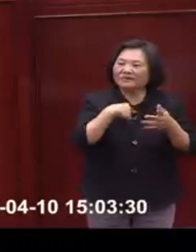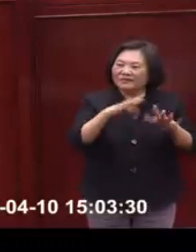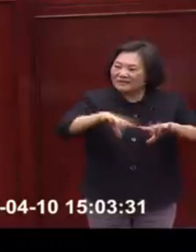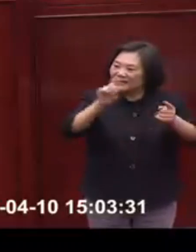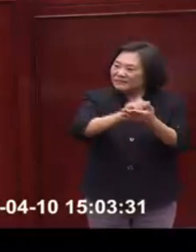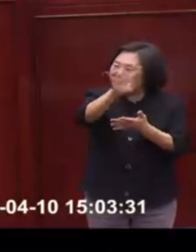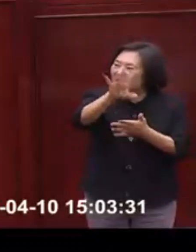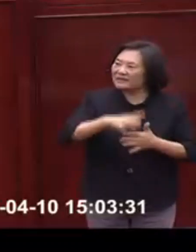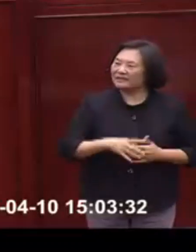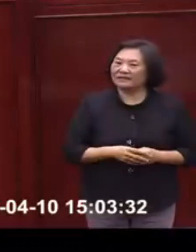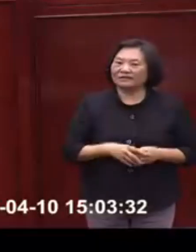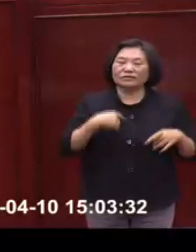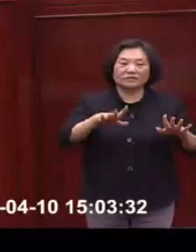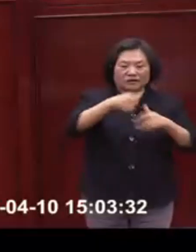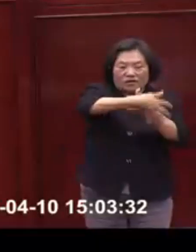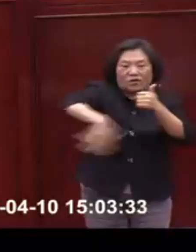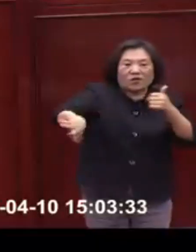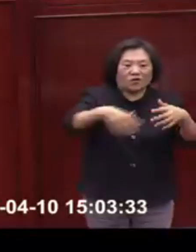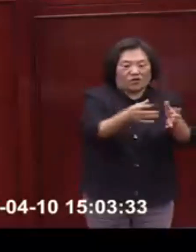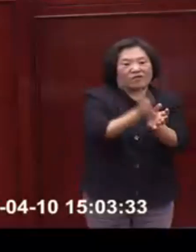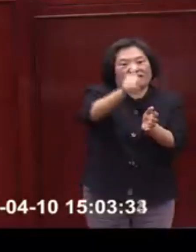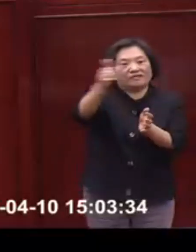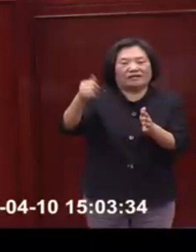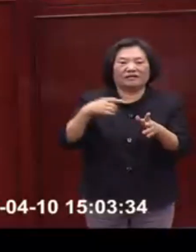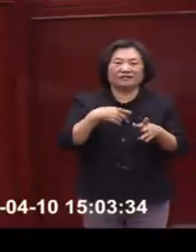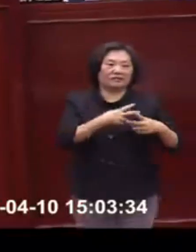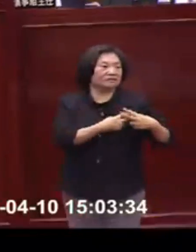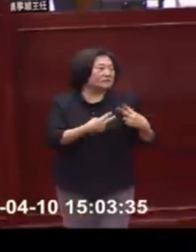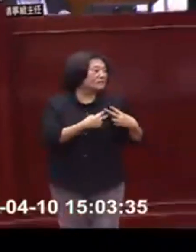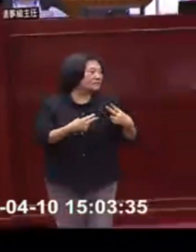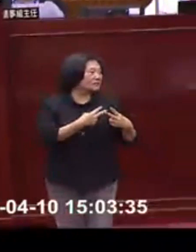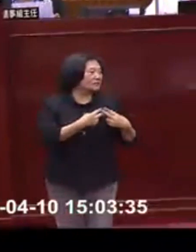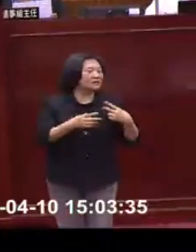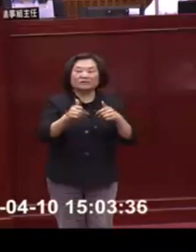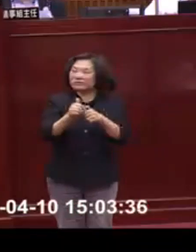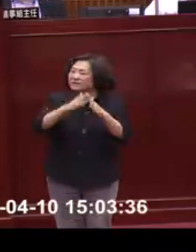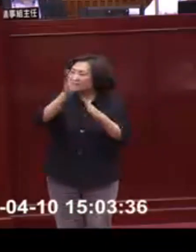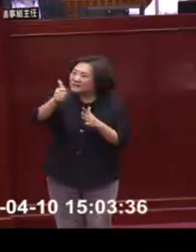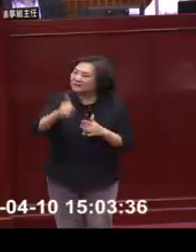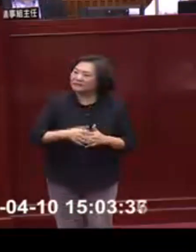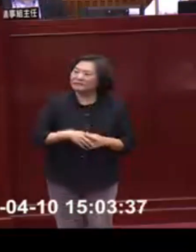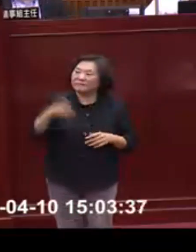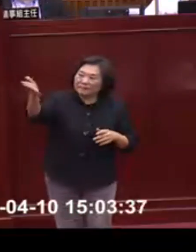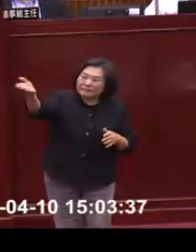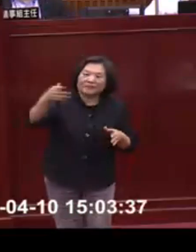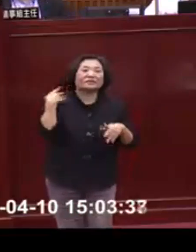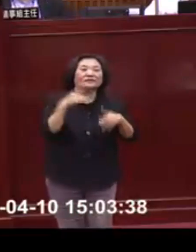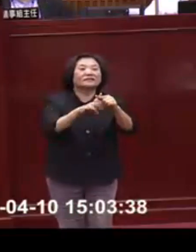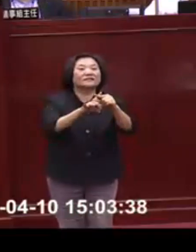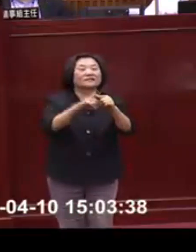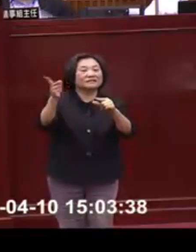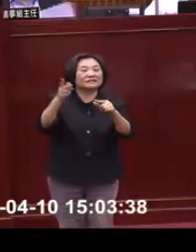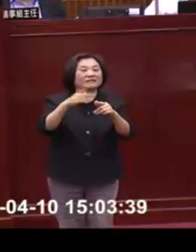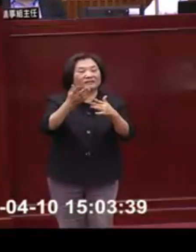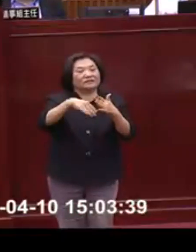告一下我们的府会首长。首先我要介绍一下我们的蔡副市长哦。我想他当过台中一中哦八年的校